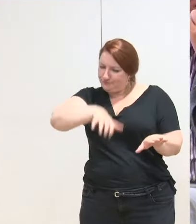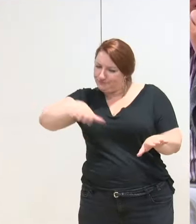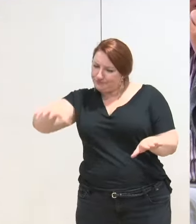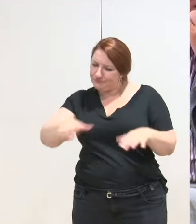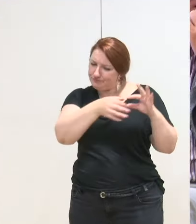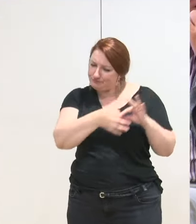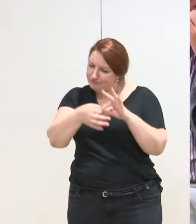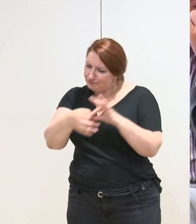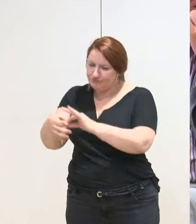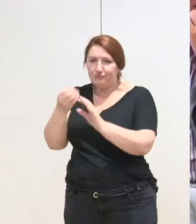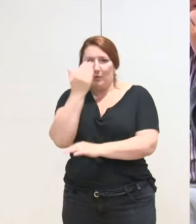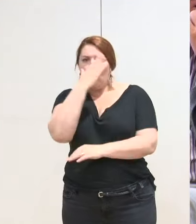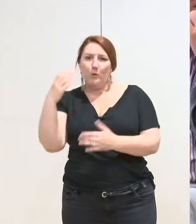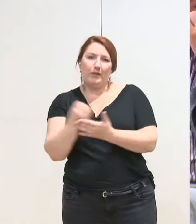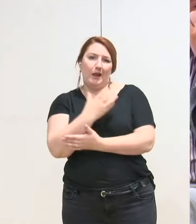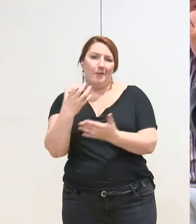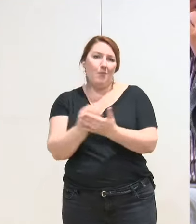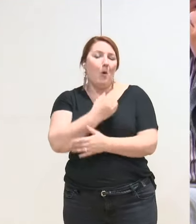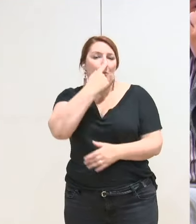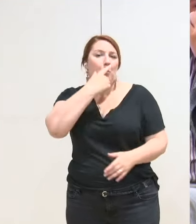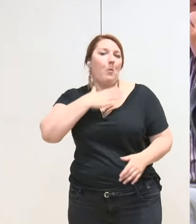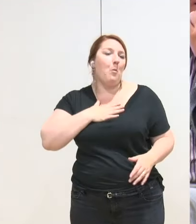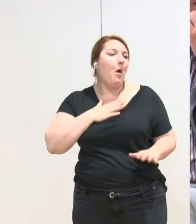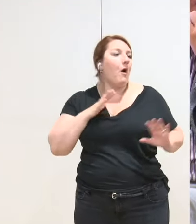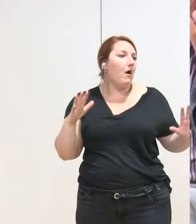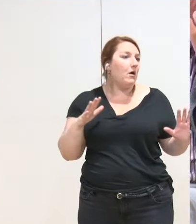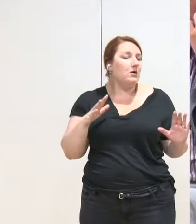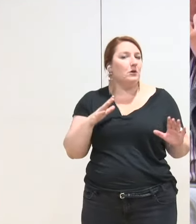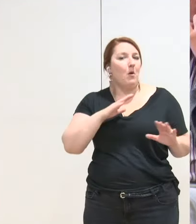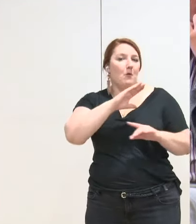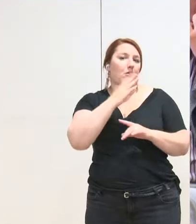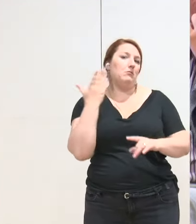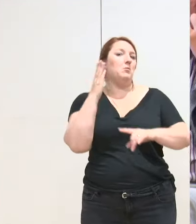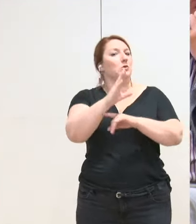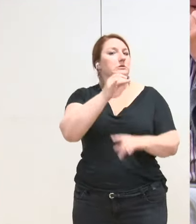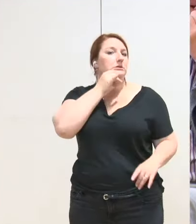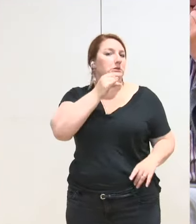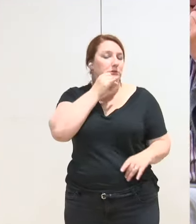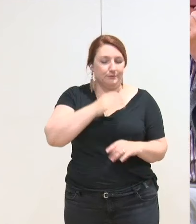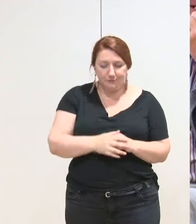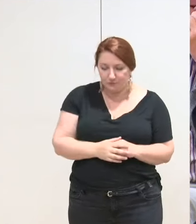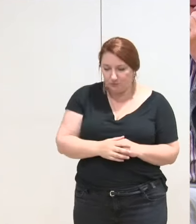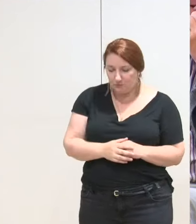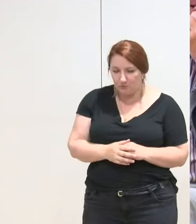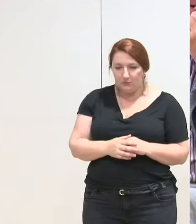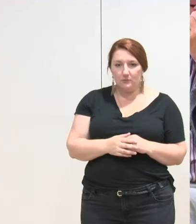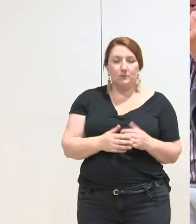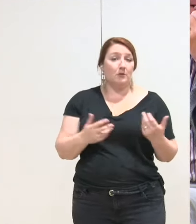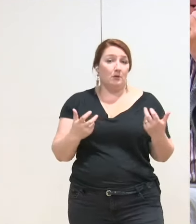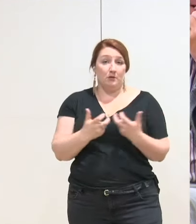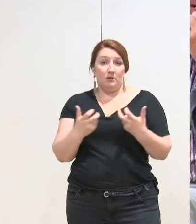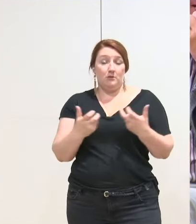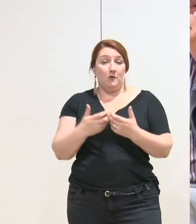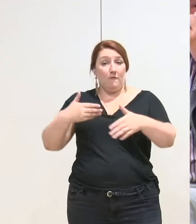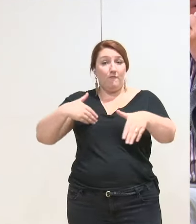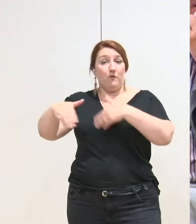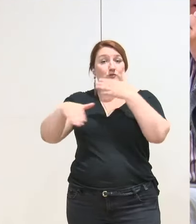quelques autres éléments qui selon moi n'ont pas encore été soulignés je parle notamment des excédents de fonctionnement